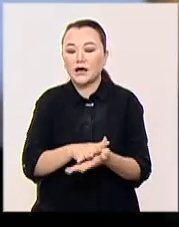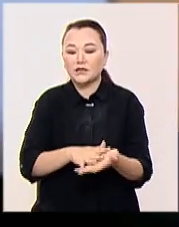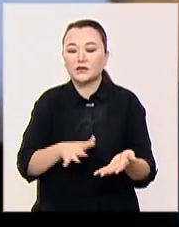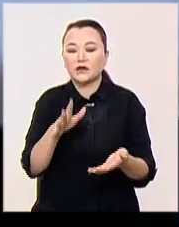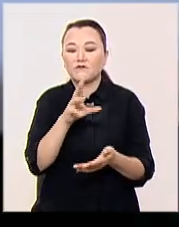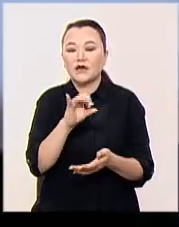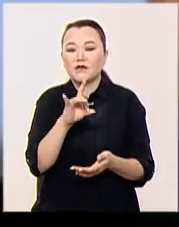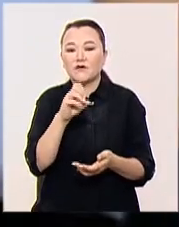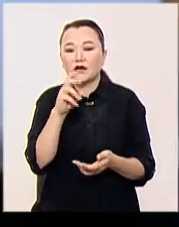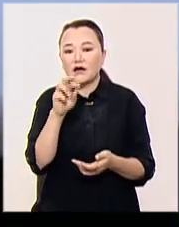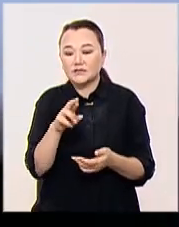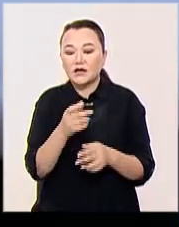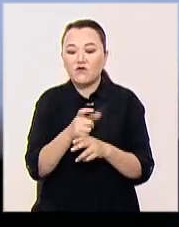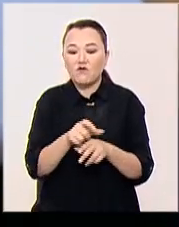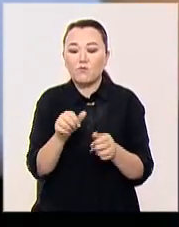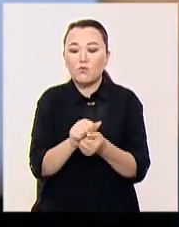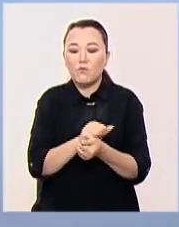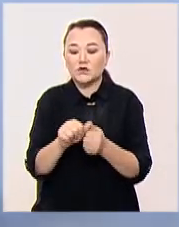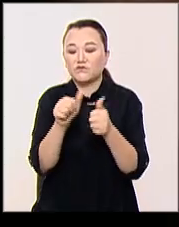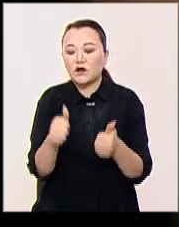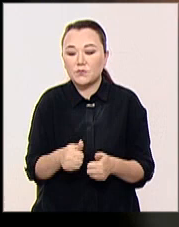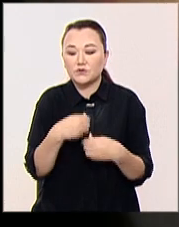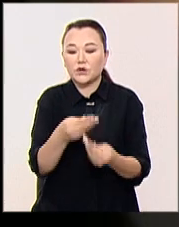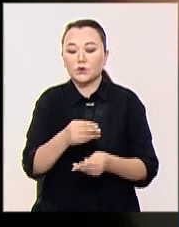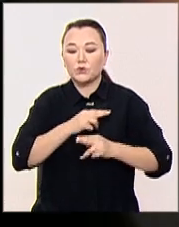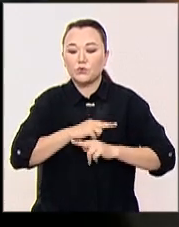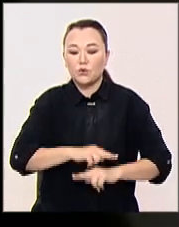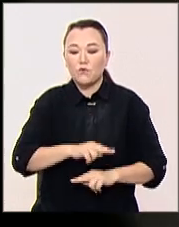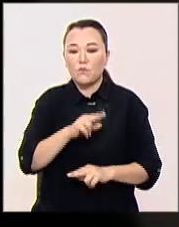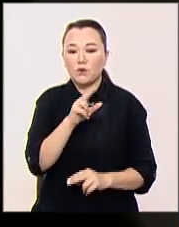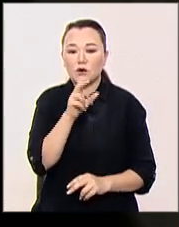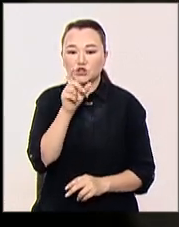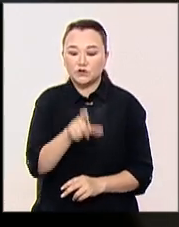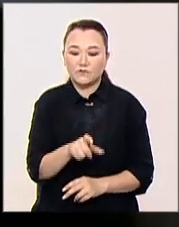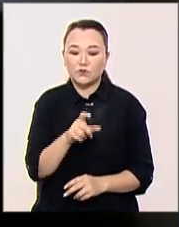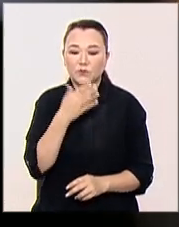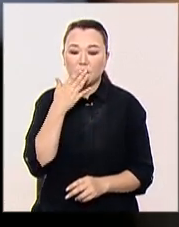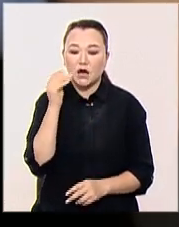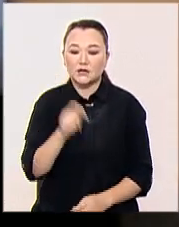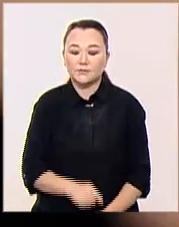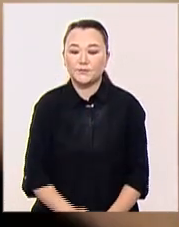верификации ее в бумажном формате выдадут Трудовому эмигранту от актилоско